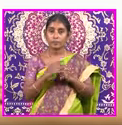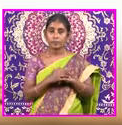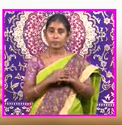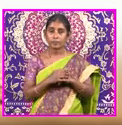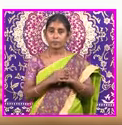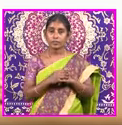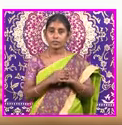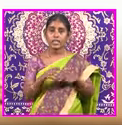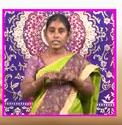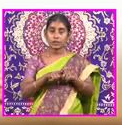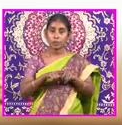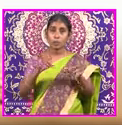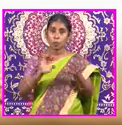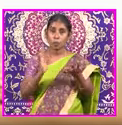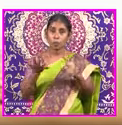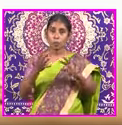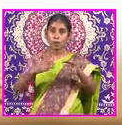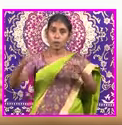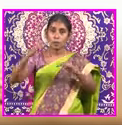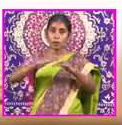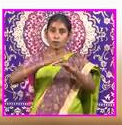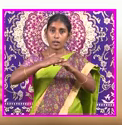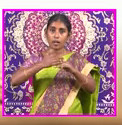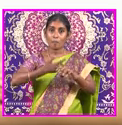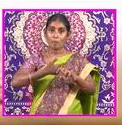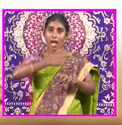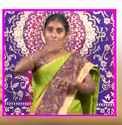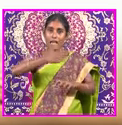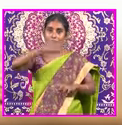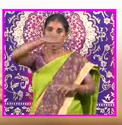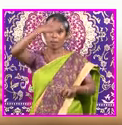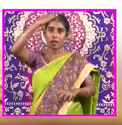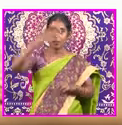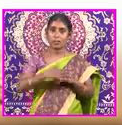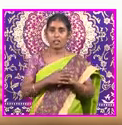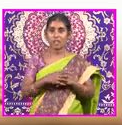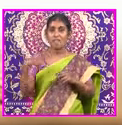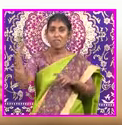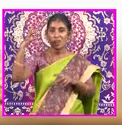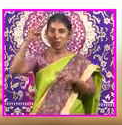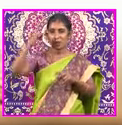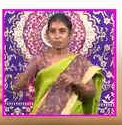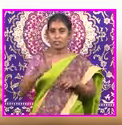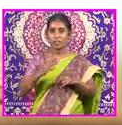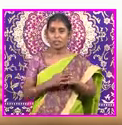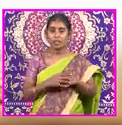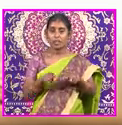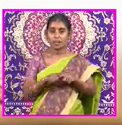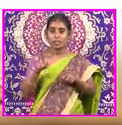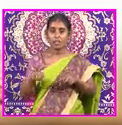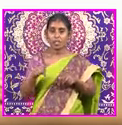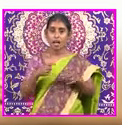செல்ல வெப்பநிலையானது குறைந்து கொண்டே செல்கிறது. இந்த வளிமண்டலத்துடைய அடுக்குகளில் சராசரியாக ஒரு